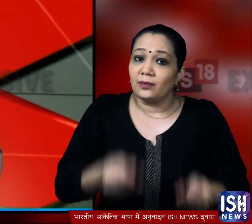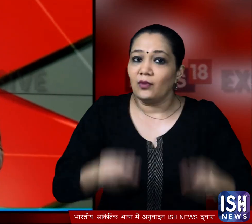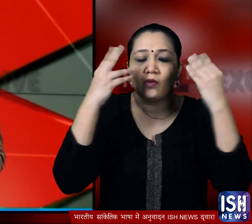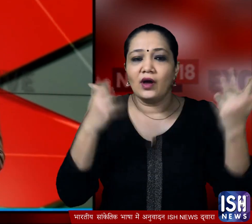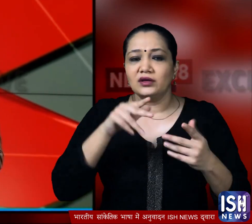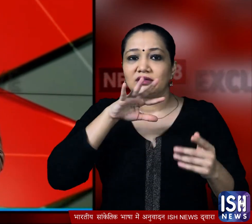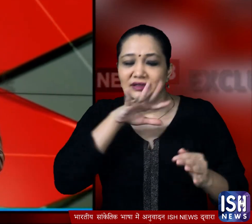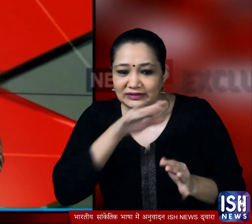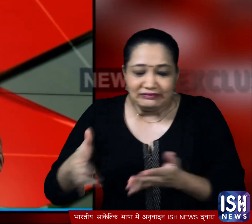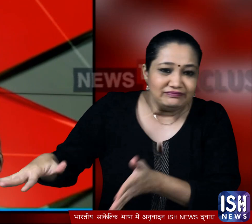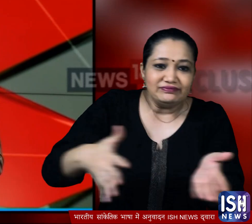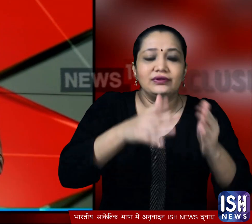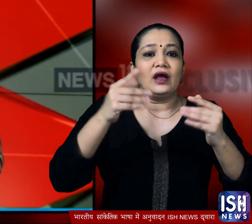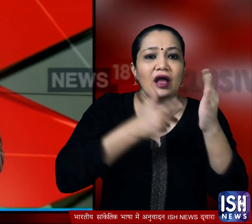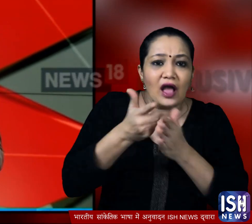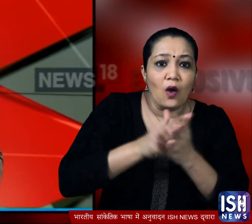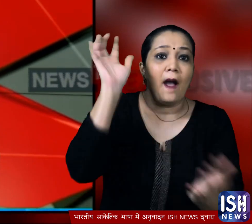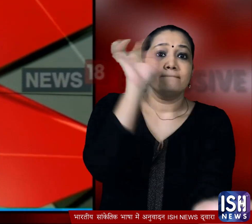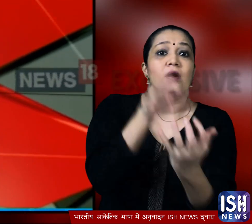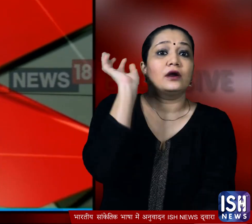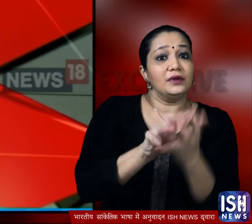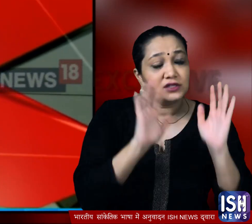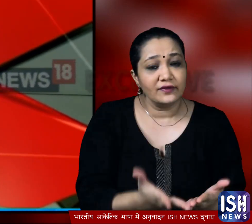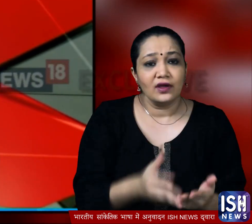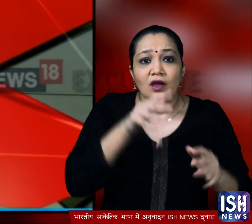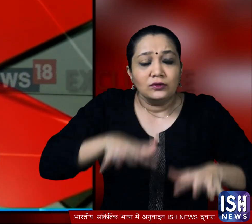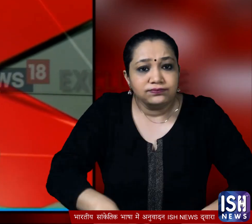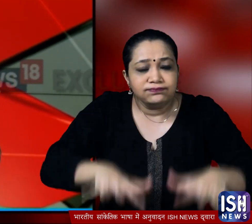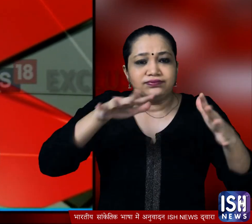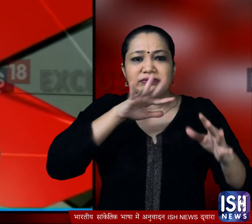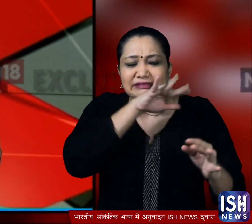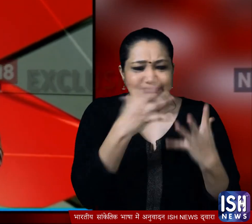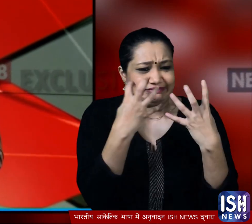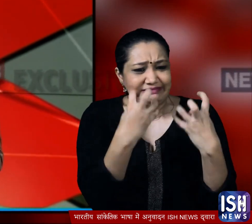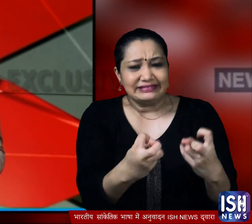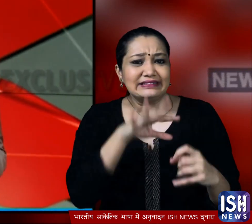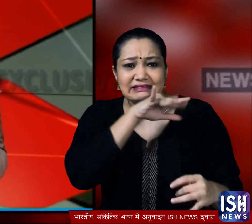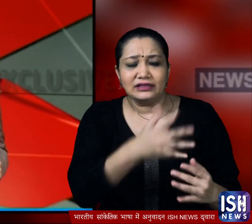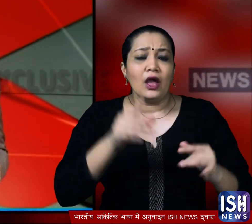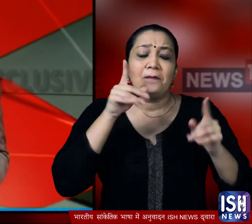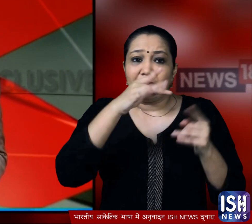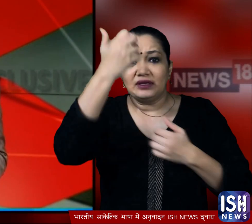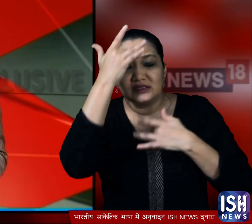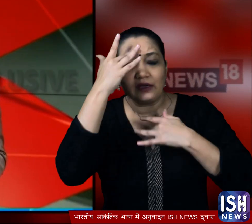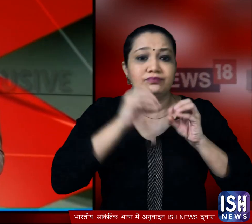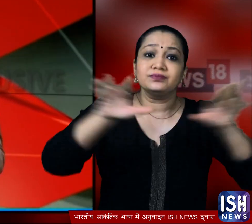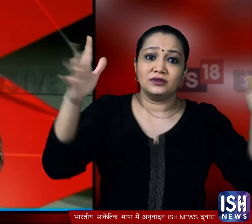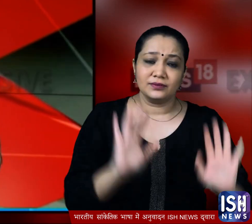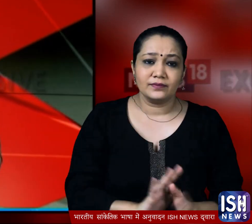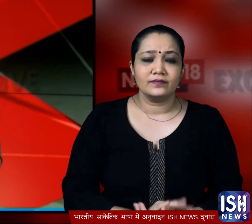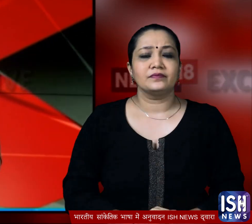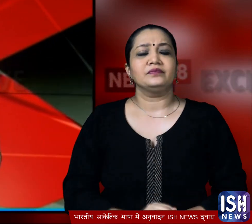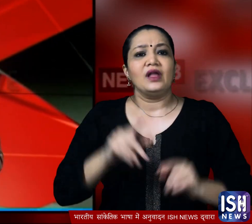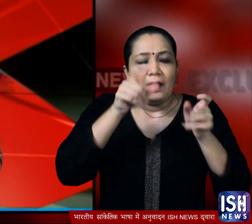गई हैं क्योंकि नदियों के पानी के साथ कुछ गांवों में मगरमच्छ घुस आए हैं और बाढ़ का पानी भी सड़ने लगा है, जिससे बीमारी फैलने का खतरा भी। इसलिए